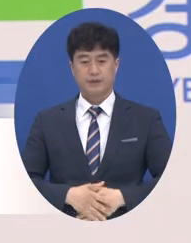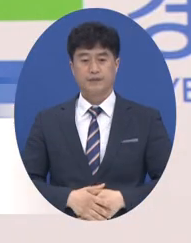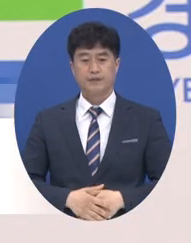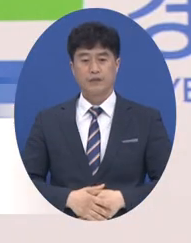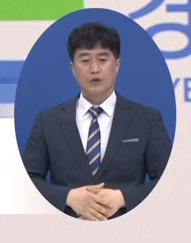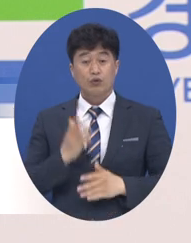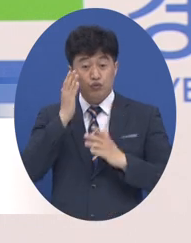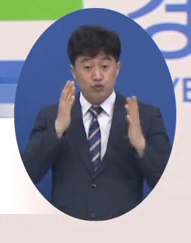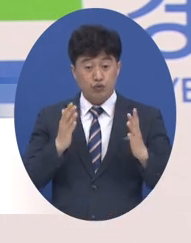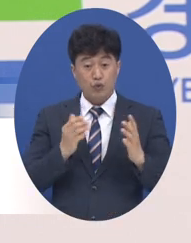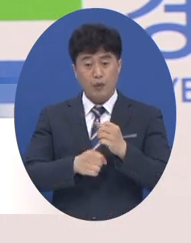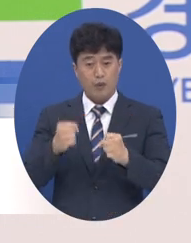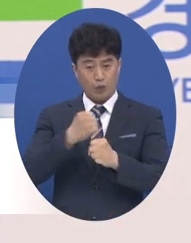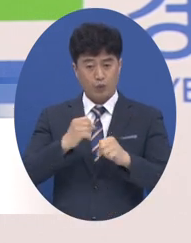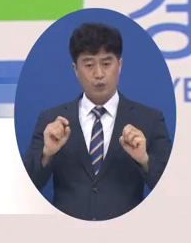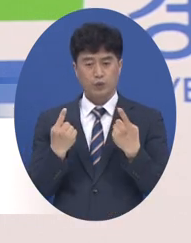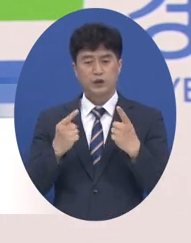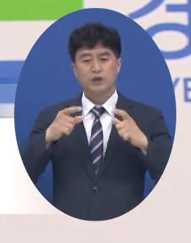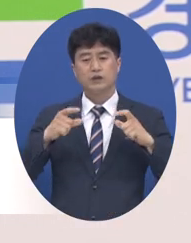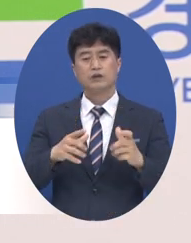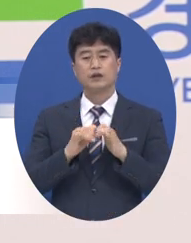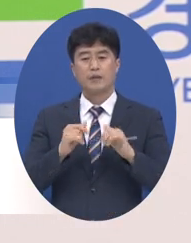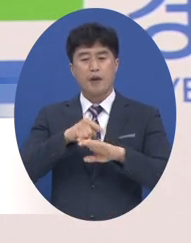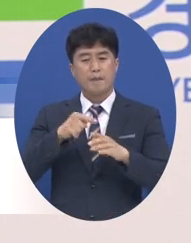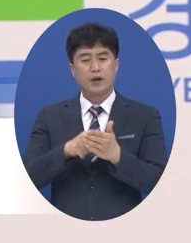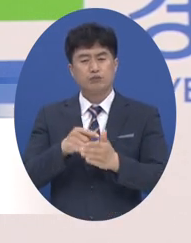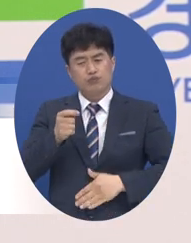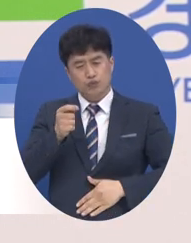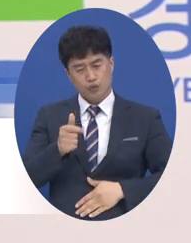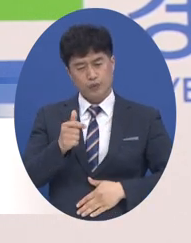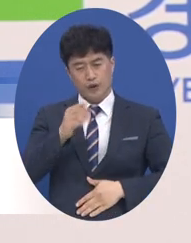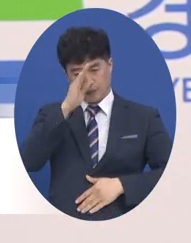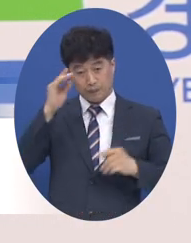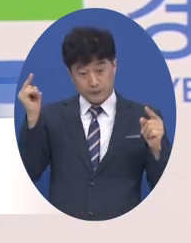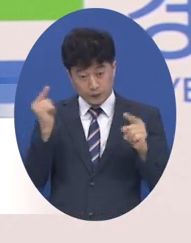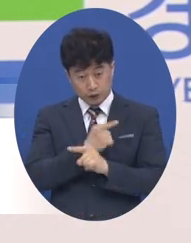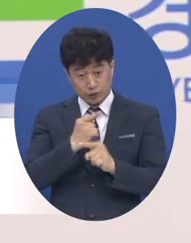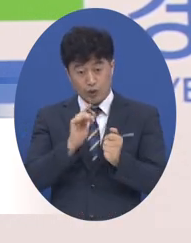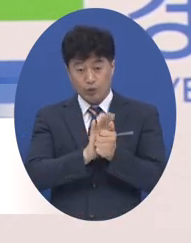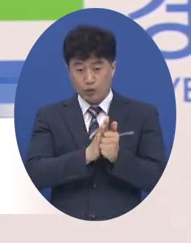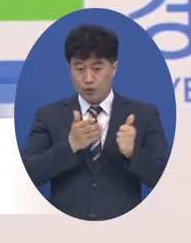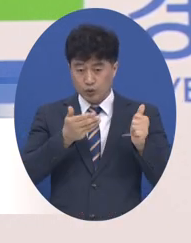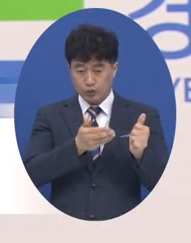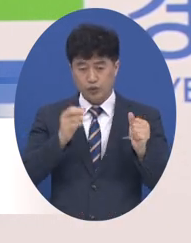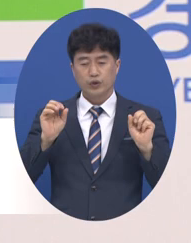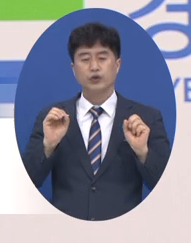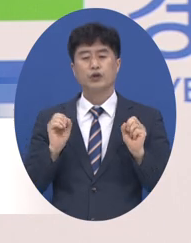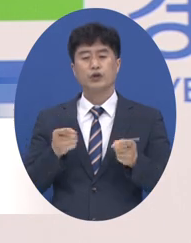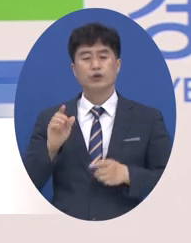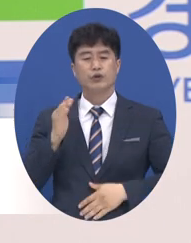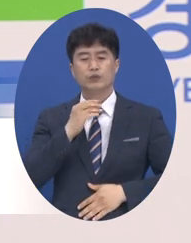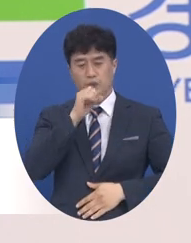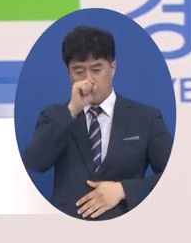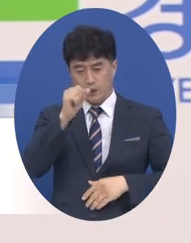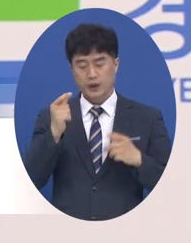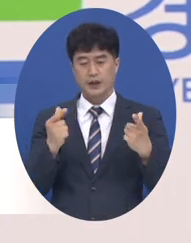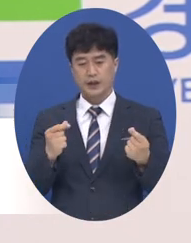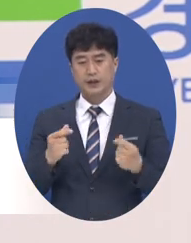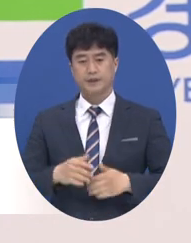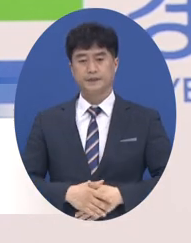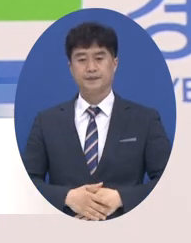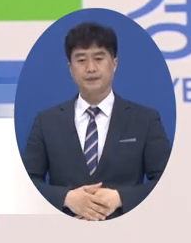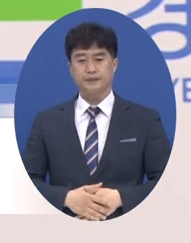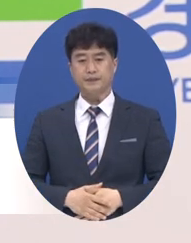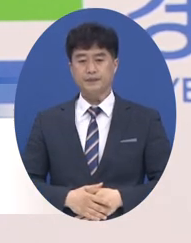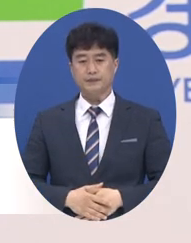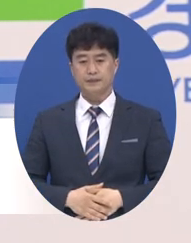쑤 풀 버 거다 는 동시에 지역 출 빌의 마음을 조금이나마 키워 하고 위로 할 수 있는 계기가 됐으면